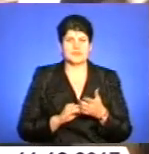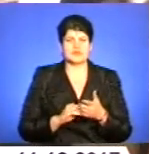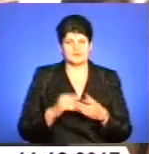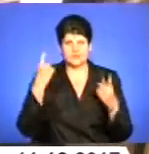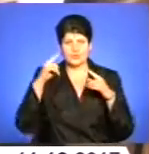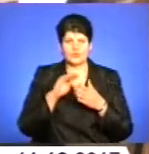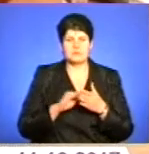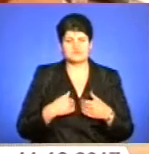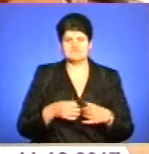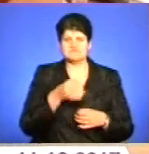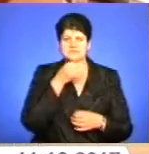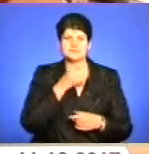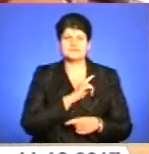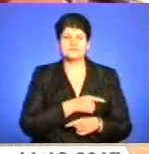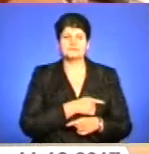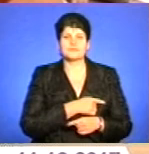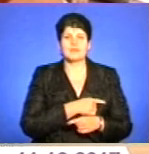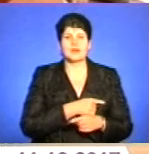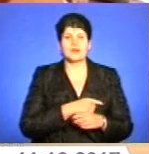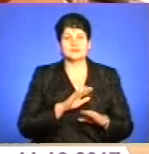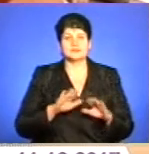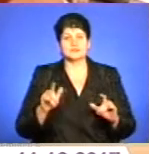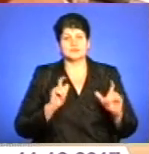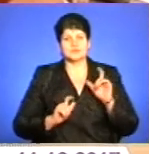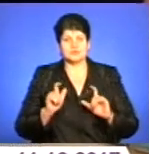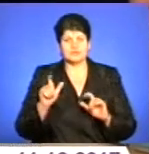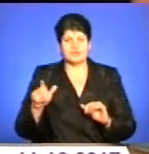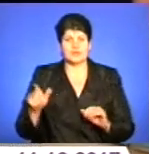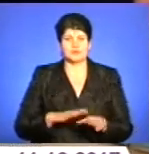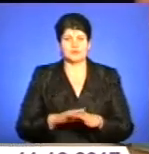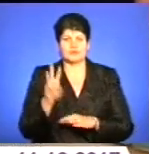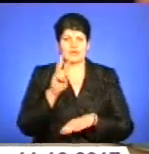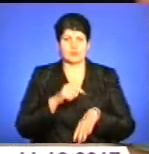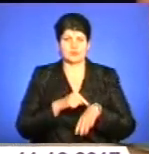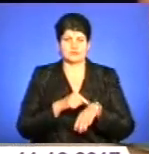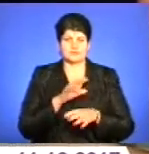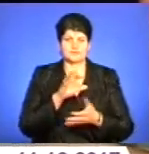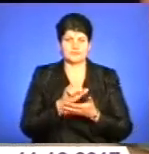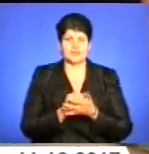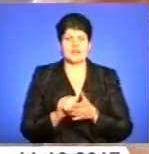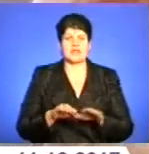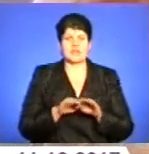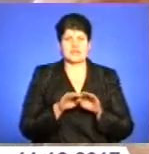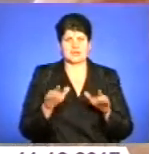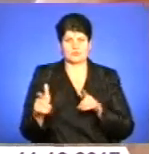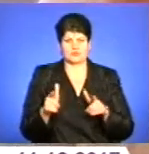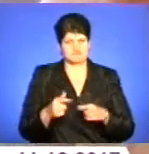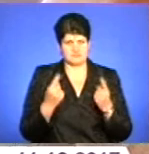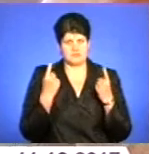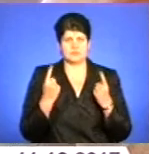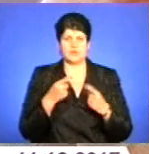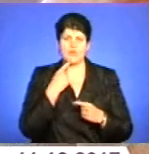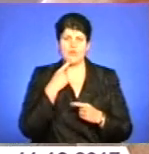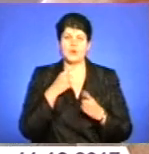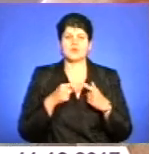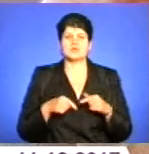творів, це мені справді подобається. Учні та студенти виконували завдання впродовж 3 годин. Рівень підготовки учасників цьогоріч доволі високий, зазначають